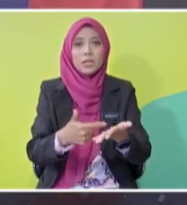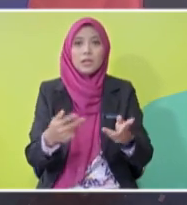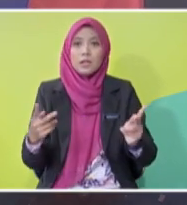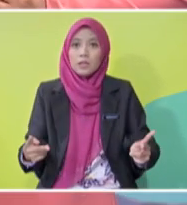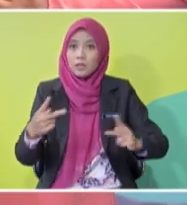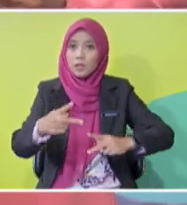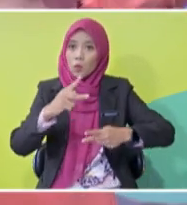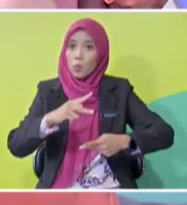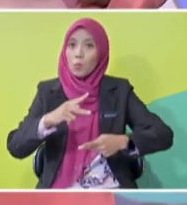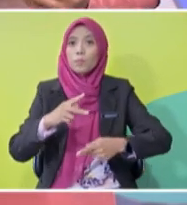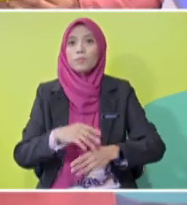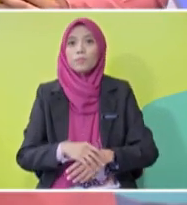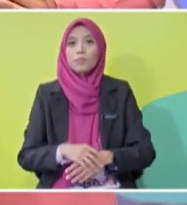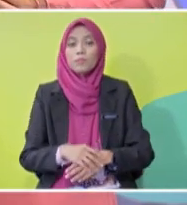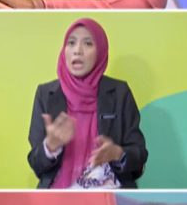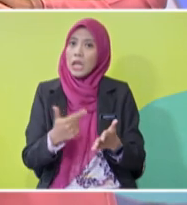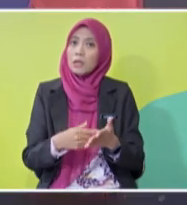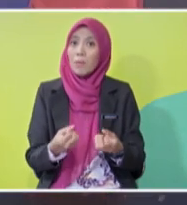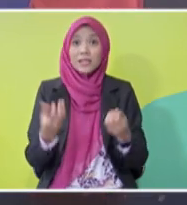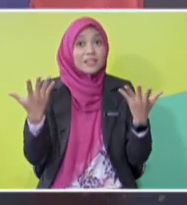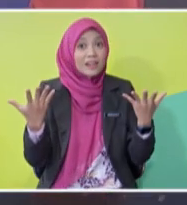semakin banyak kematian